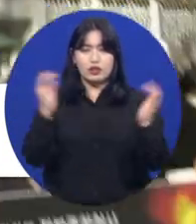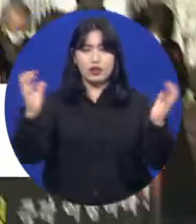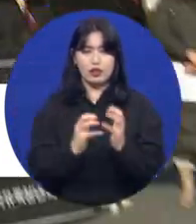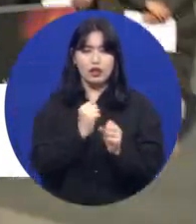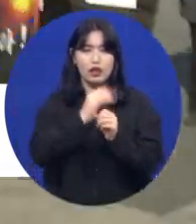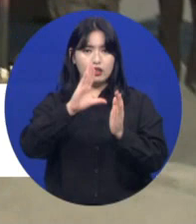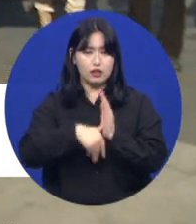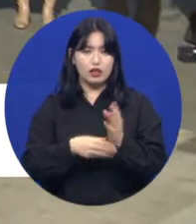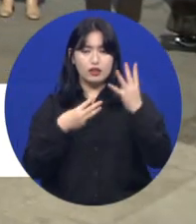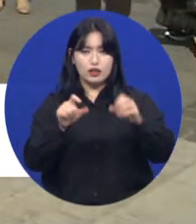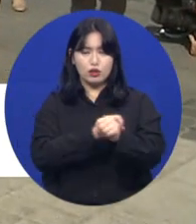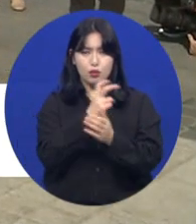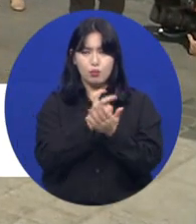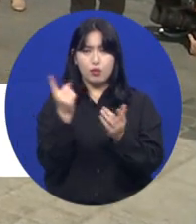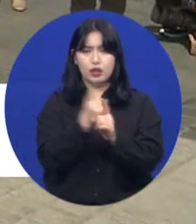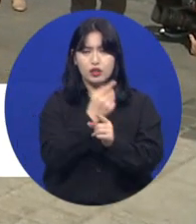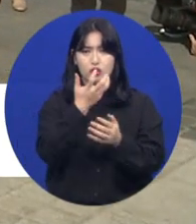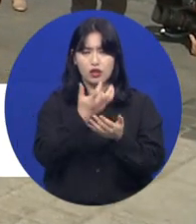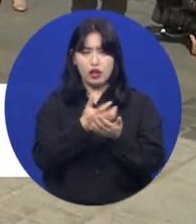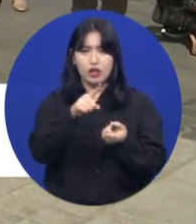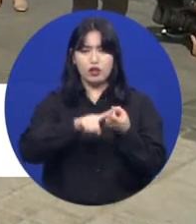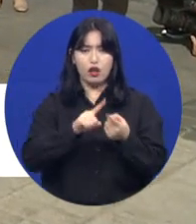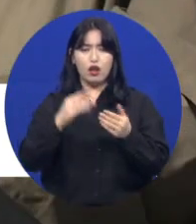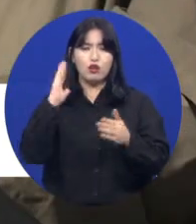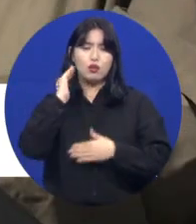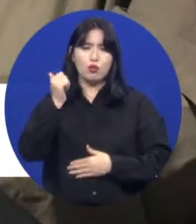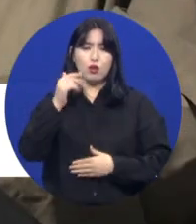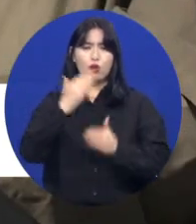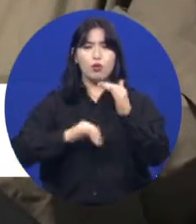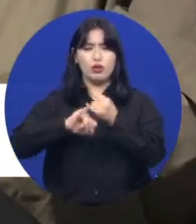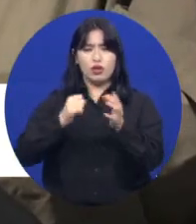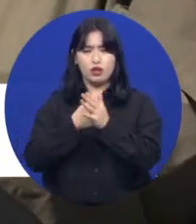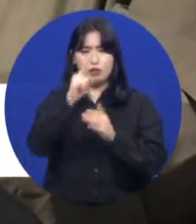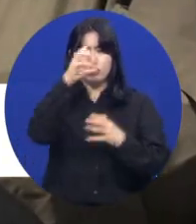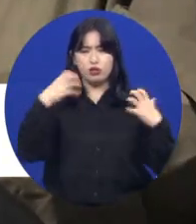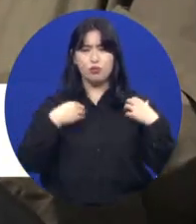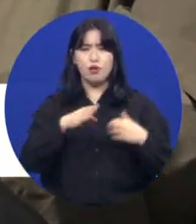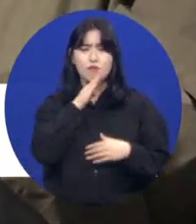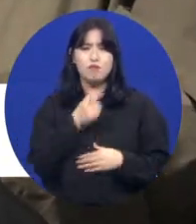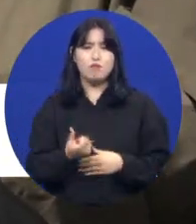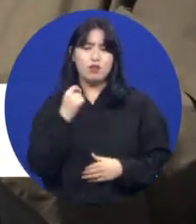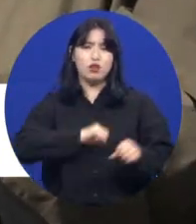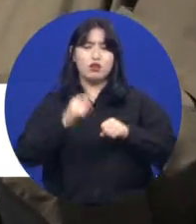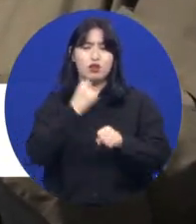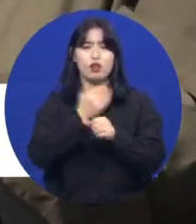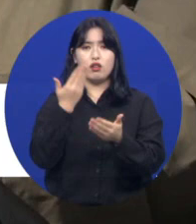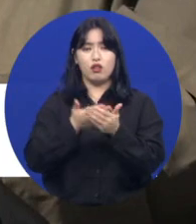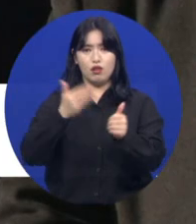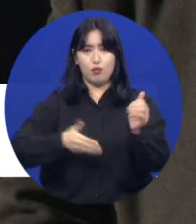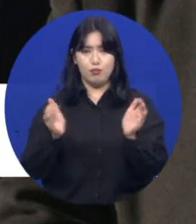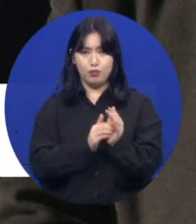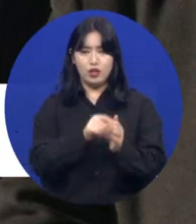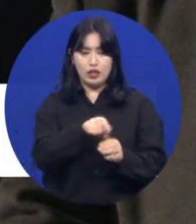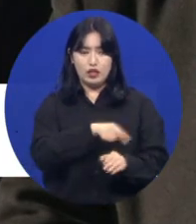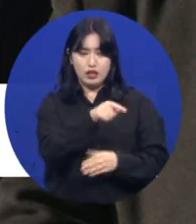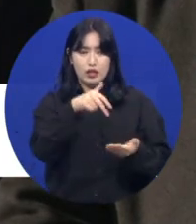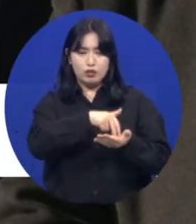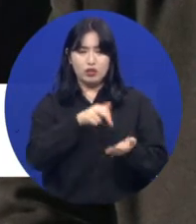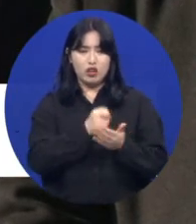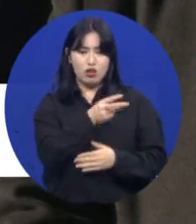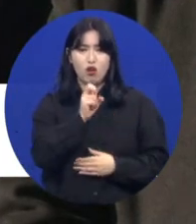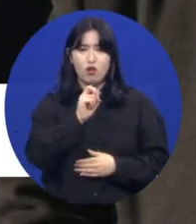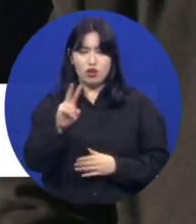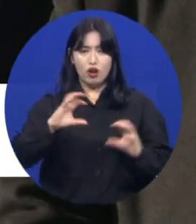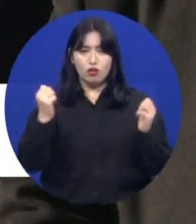4.3 특별법 개정은 대통령의 공약이라며 정부는 즉각 이행하라고 요구했습니다. 이들은 국회에서